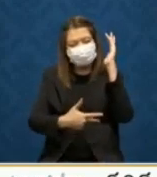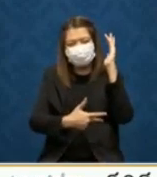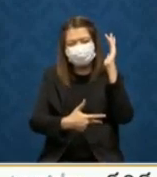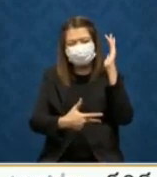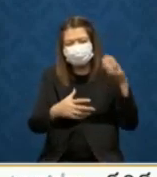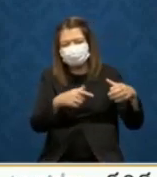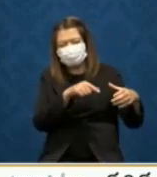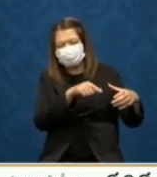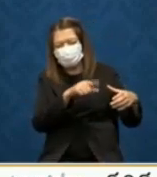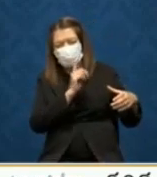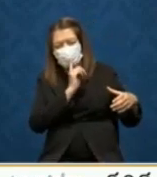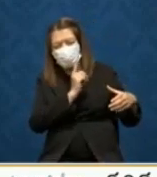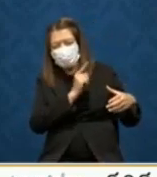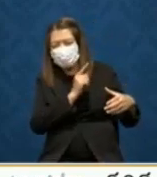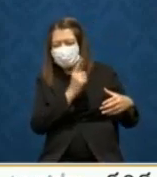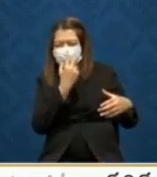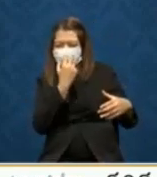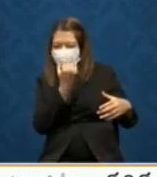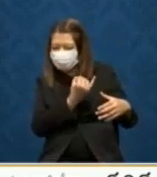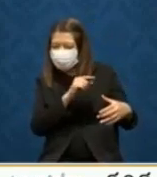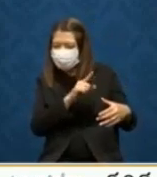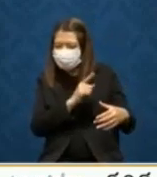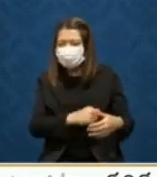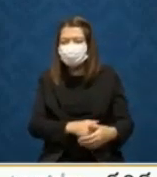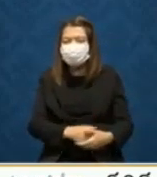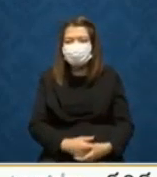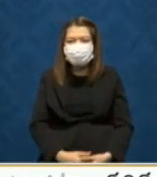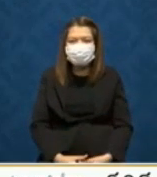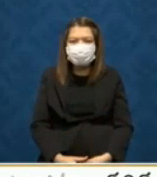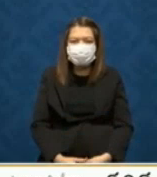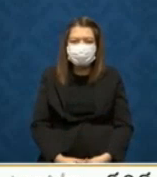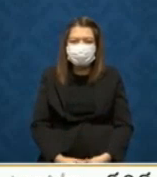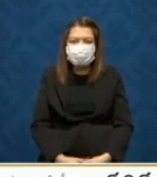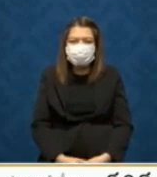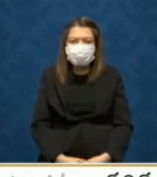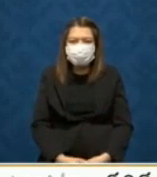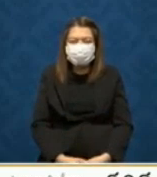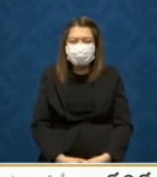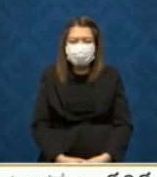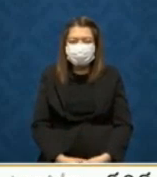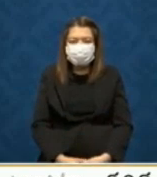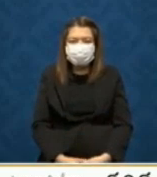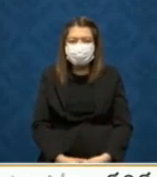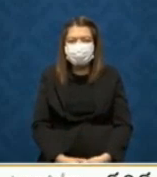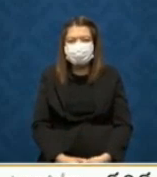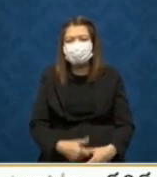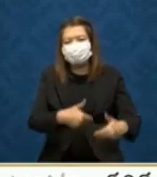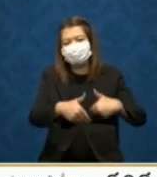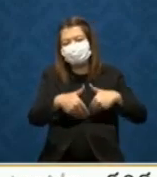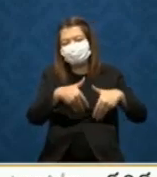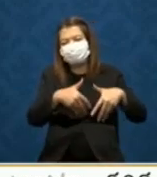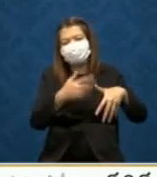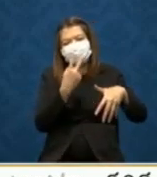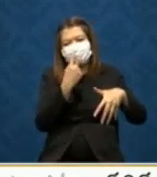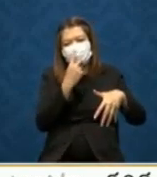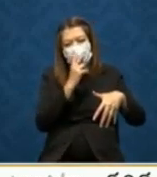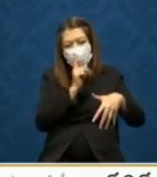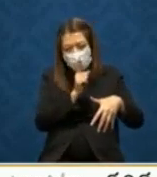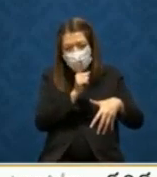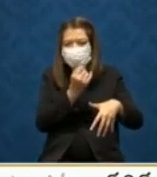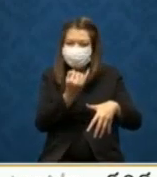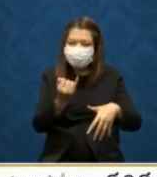แนวร่วมเกือบทั้ง 3จังหวัดแล้วครับวันนี้ด้อย่าประชาชน